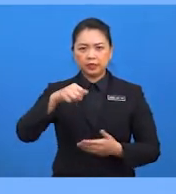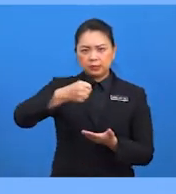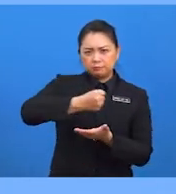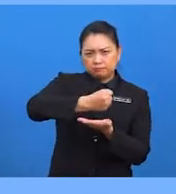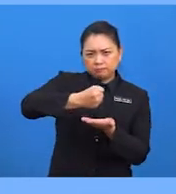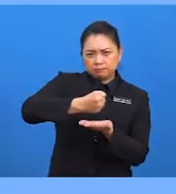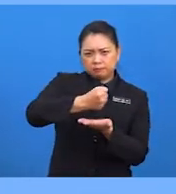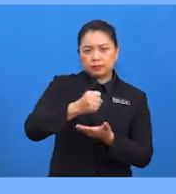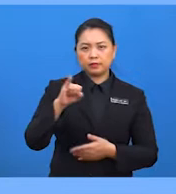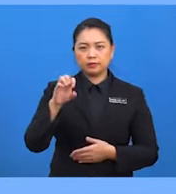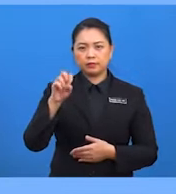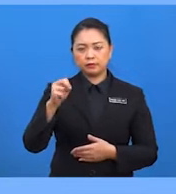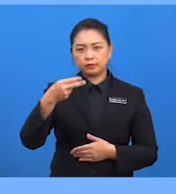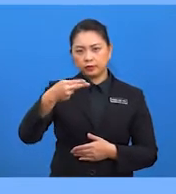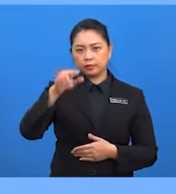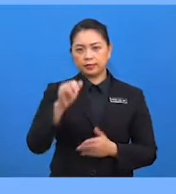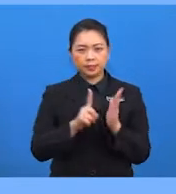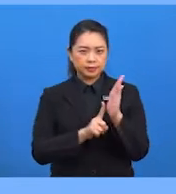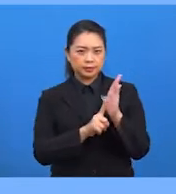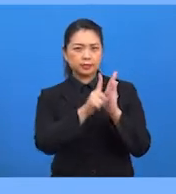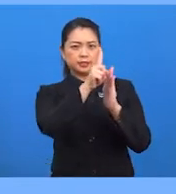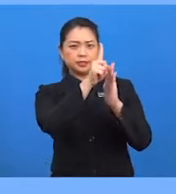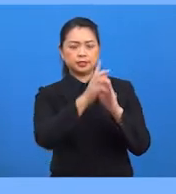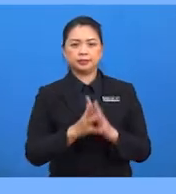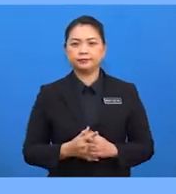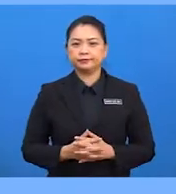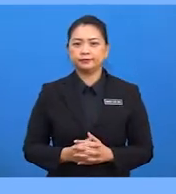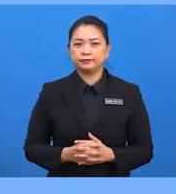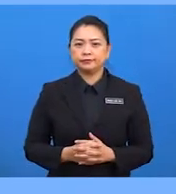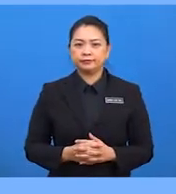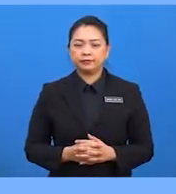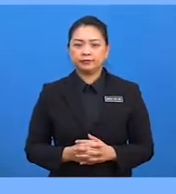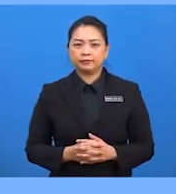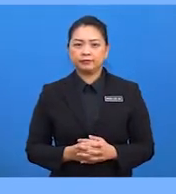mempunyai kepekatan ion hidrogen yang tinggi.